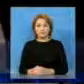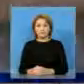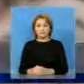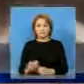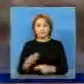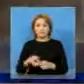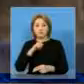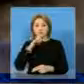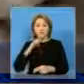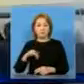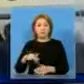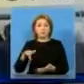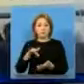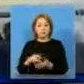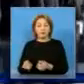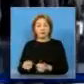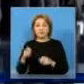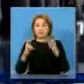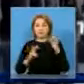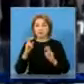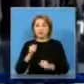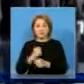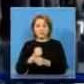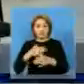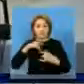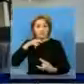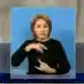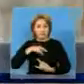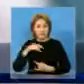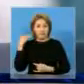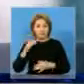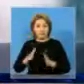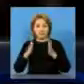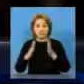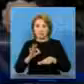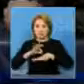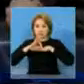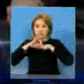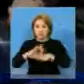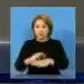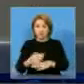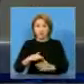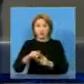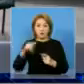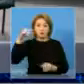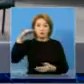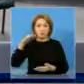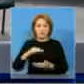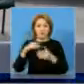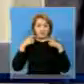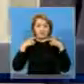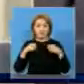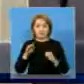Бұл Ресейдің Пятигорск қаласындағы зауытта тігілген тондар. Ақтөбеге тікелей өндіріс орнынан жеткізіледі. Ұзын, қысқа жеңді,